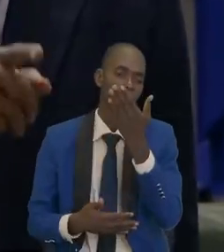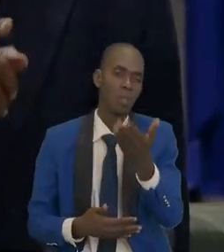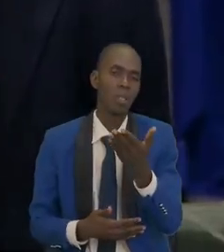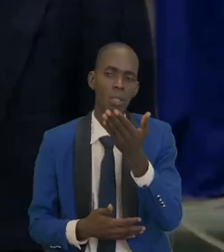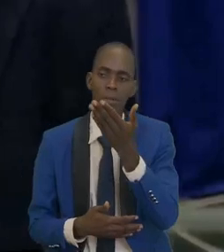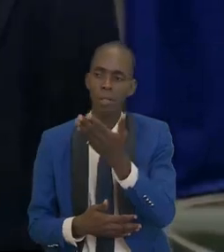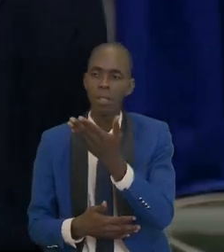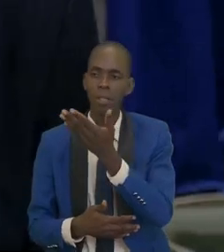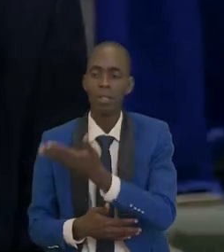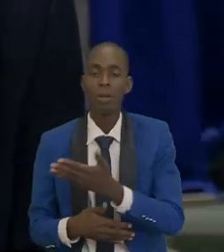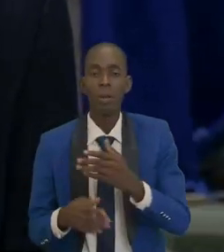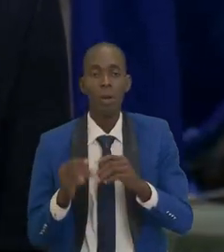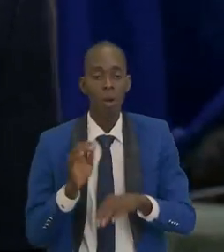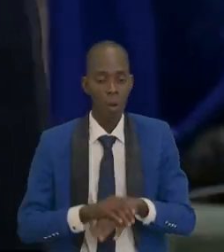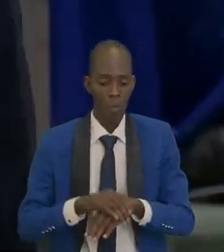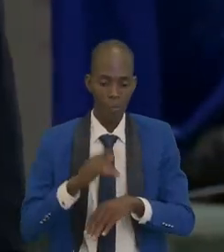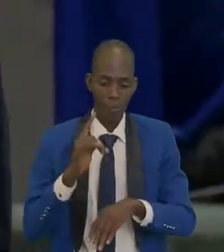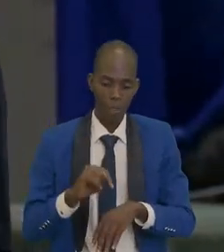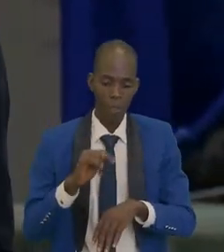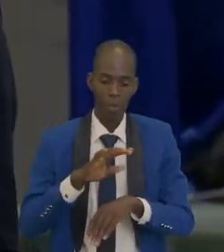mais sur la terre.